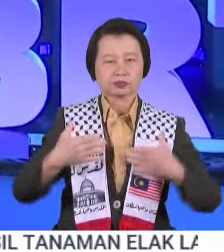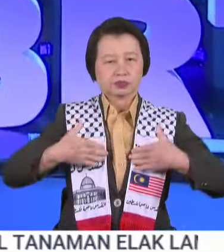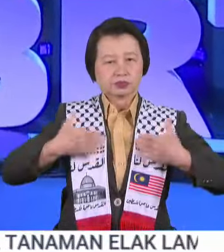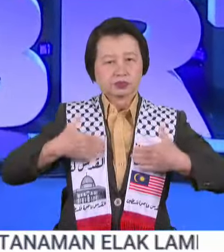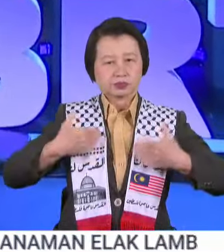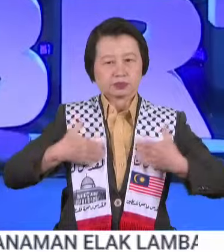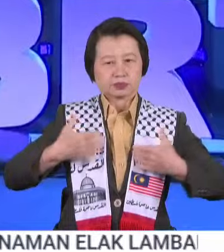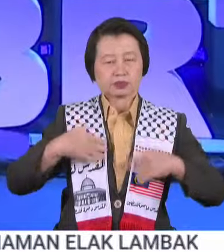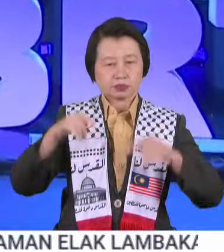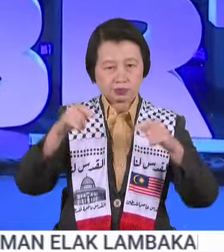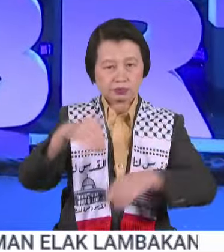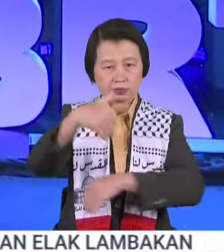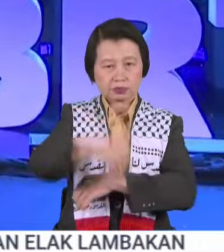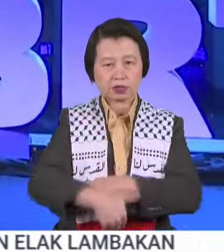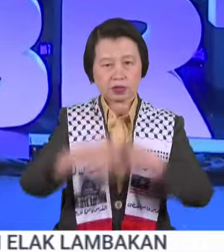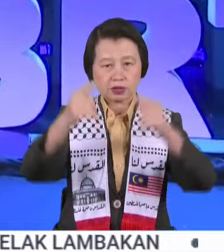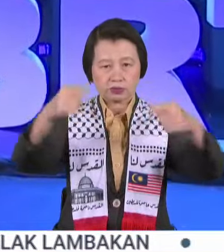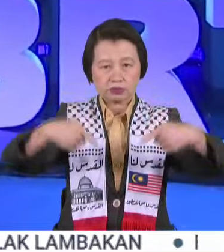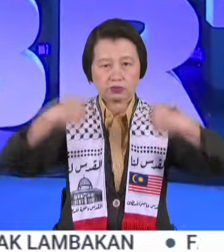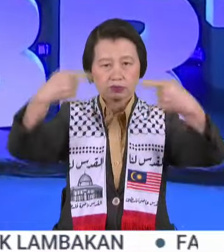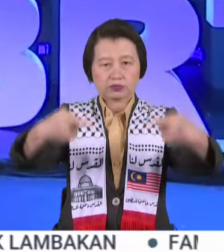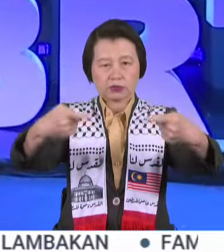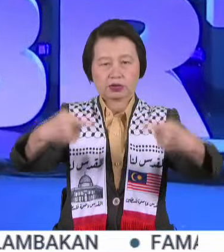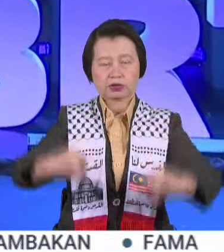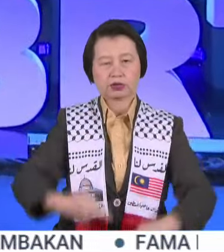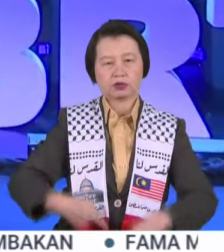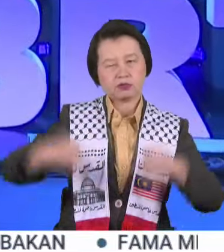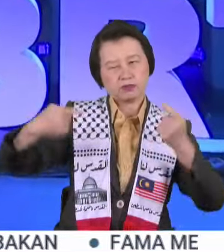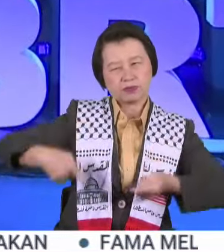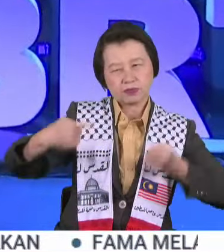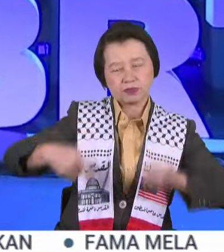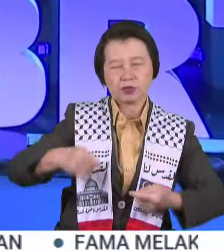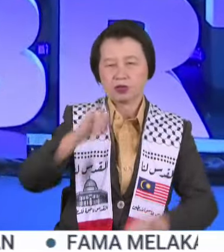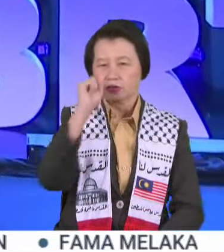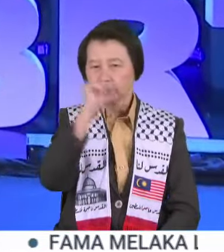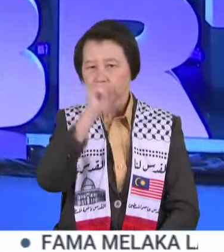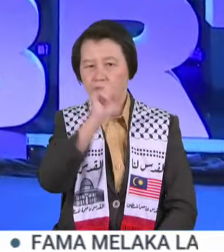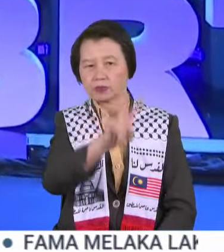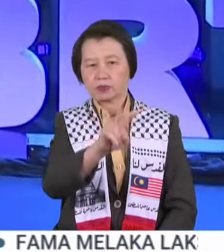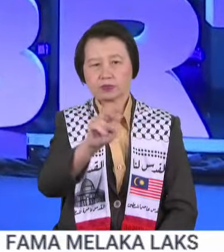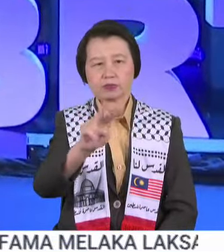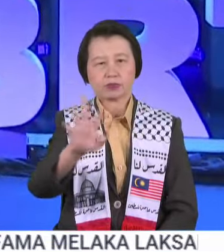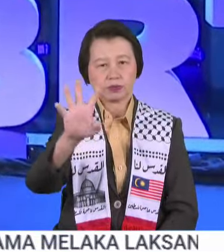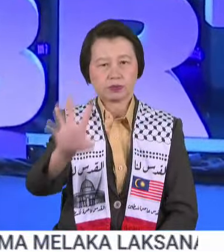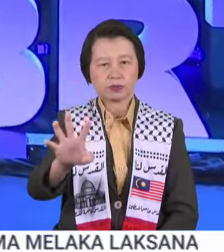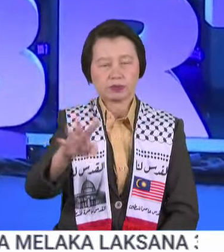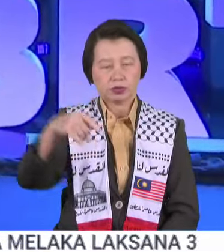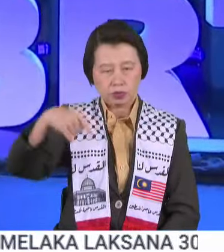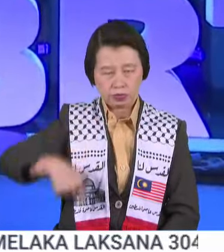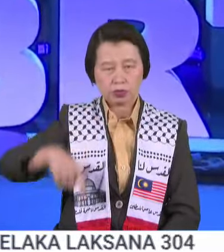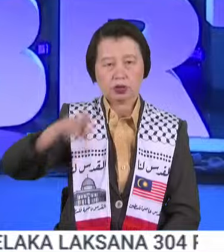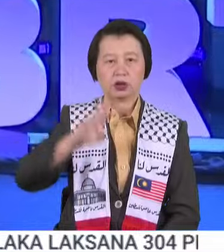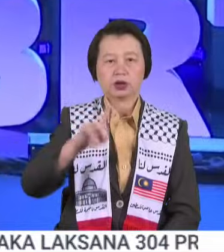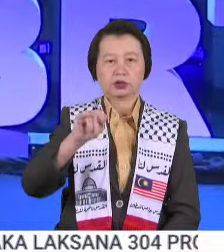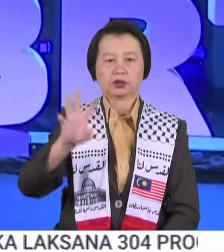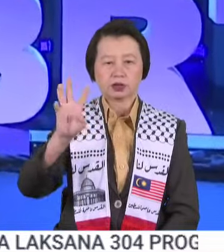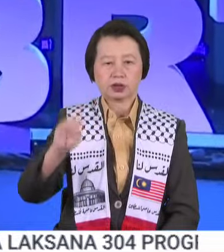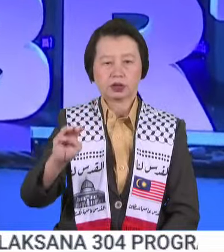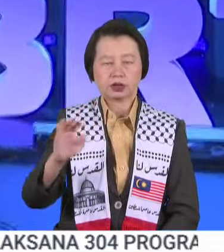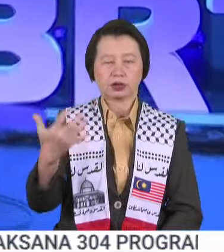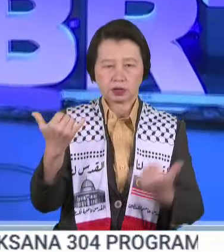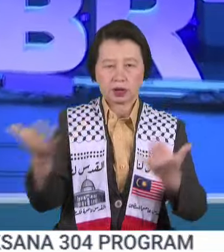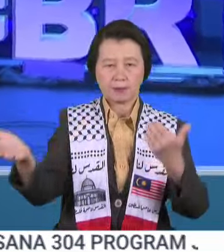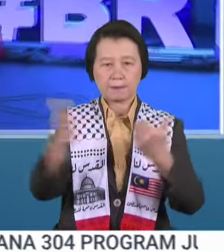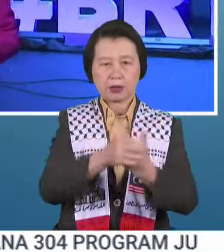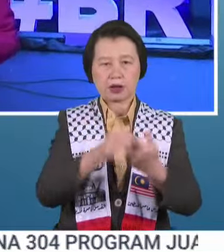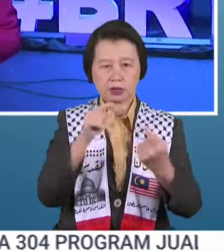Kemeriahan di malam final Bintang RTM 2024 di Auditorium Seri Angkasa, Kota Media Angkasa Puri. Kita